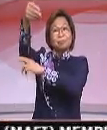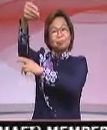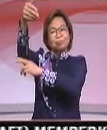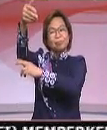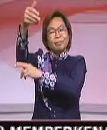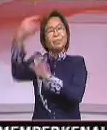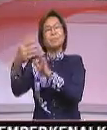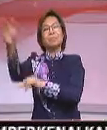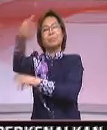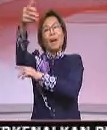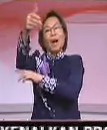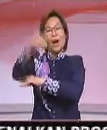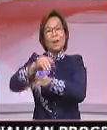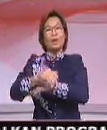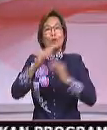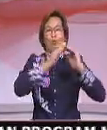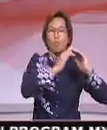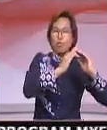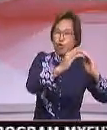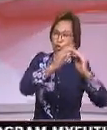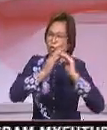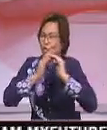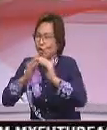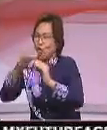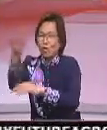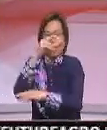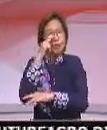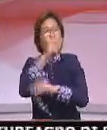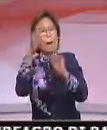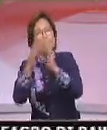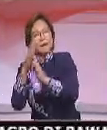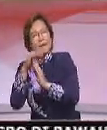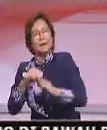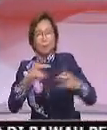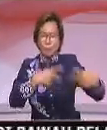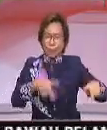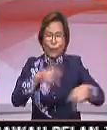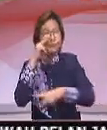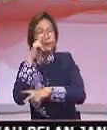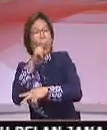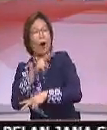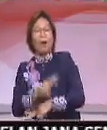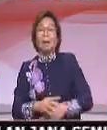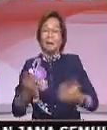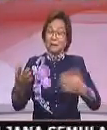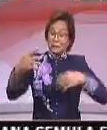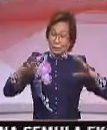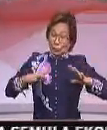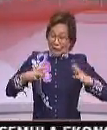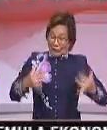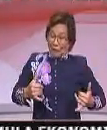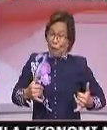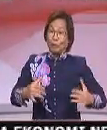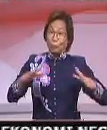gemilang kelihatan sekitar taman perumahan, bandar juga premis perniagaan. Kesempatan cuti umum hari ini juga diambil